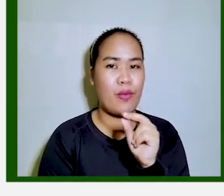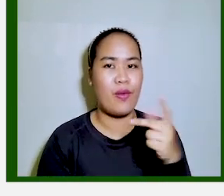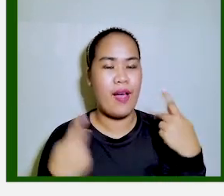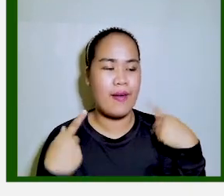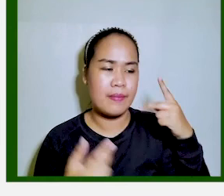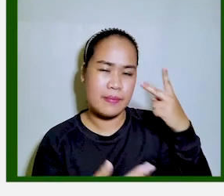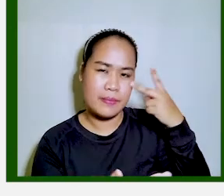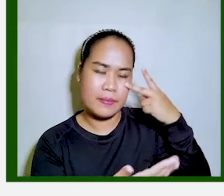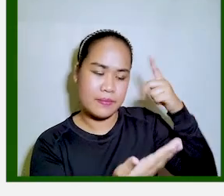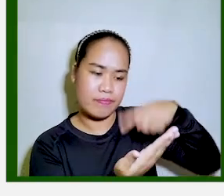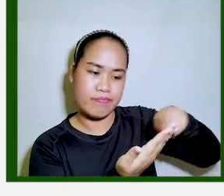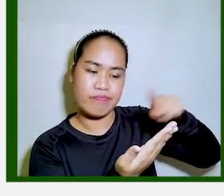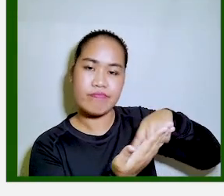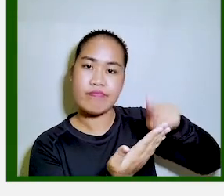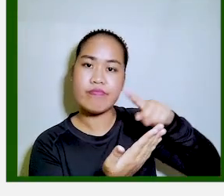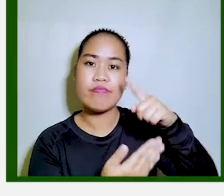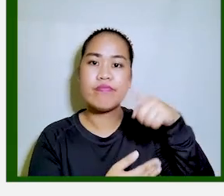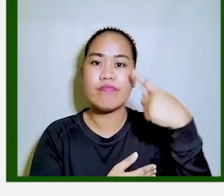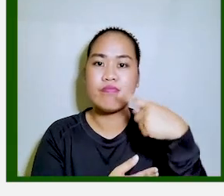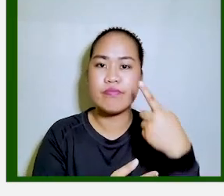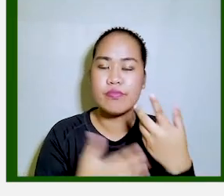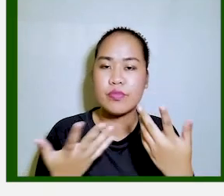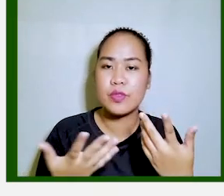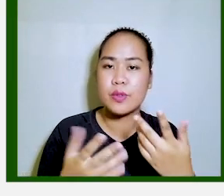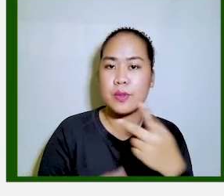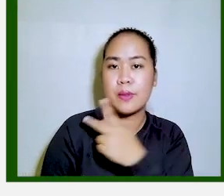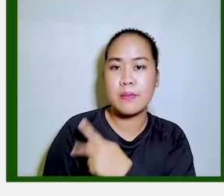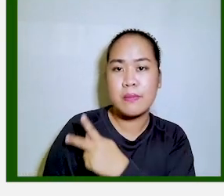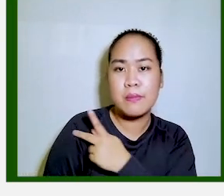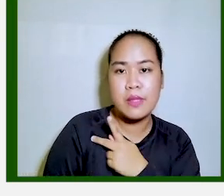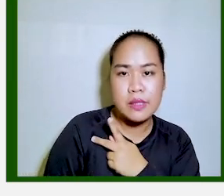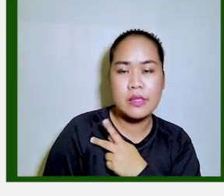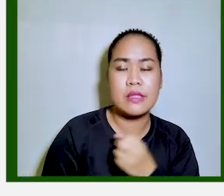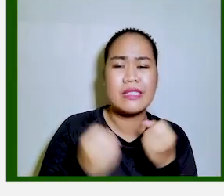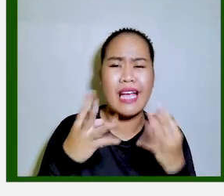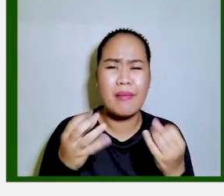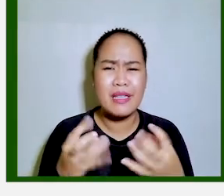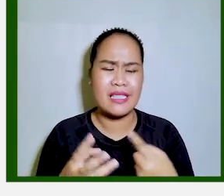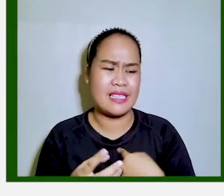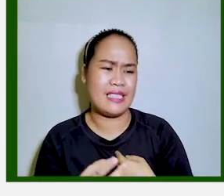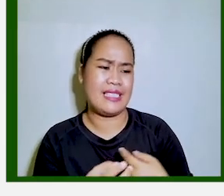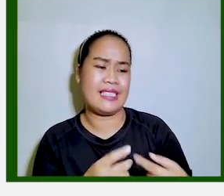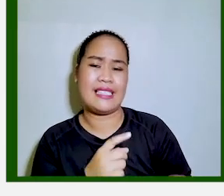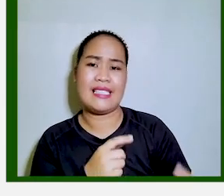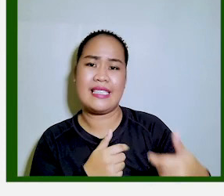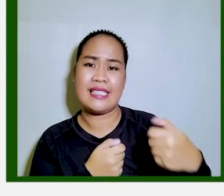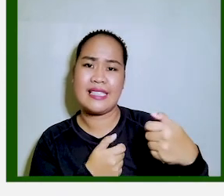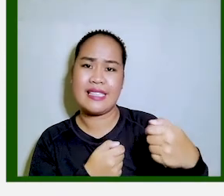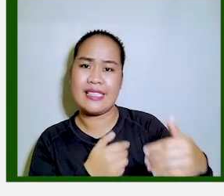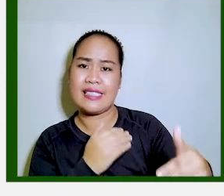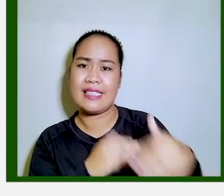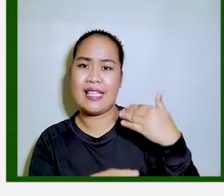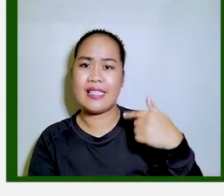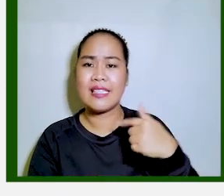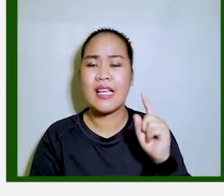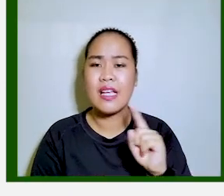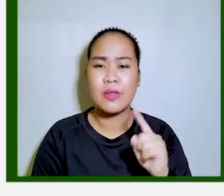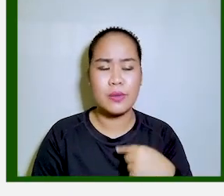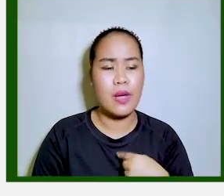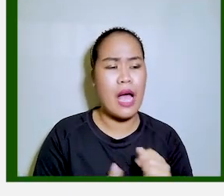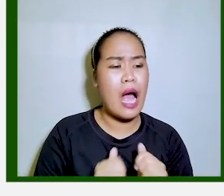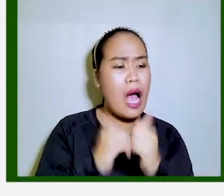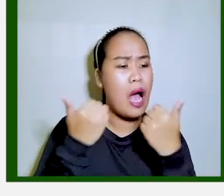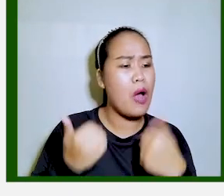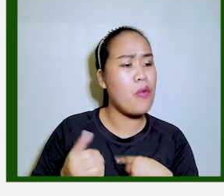And yun, marami rin nagte-text naman sa akin, di ba, na paano ba mapasama dyan? Eh basta, I suppose,